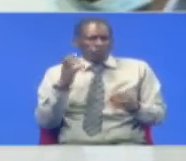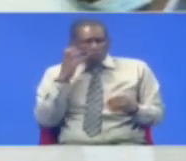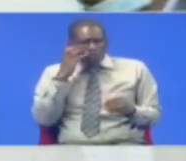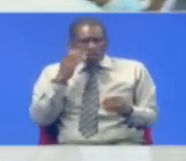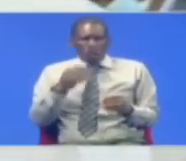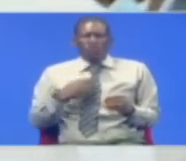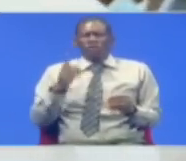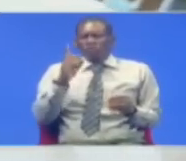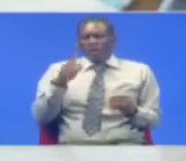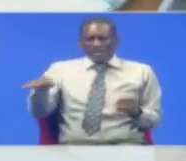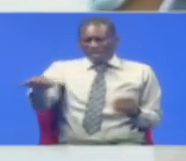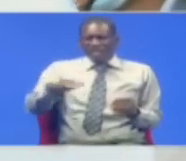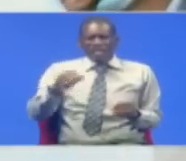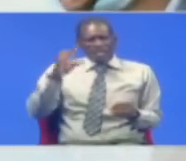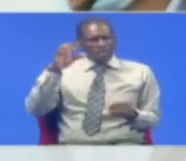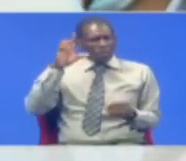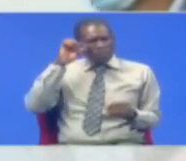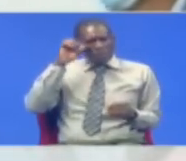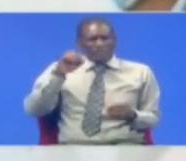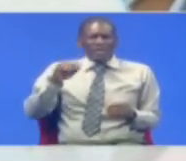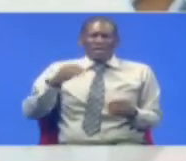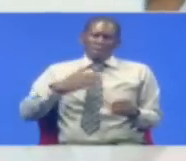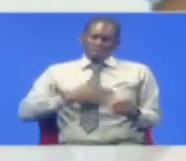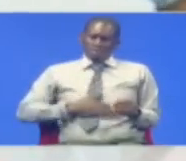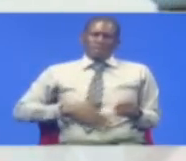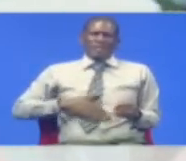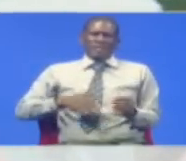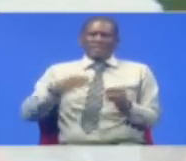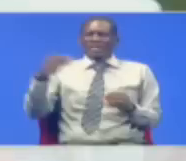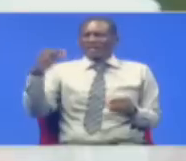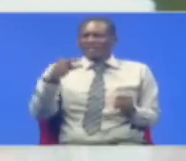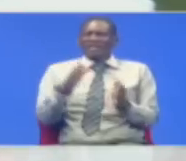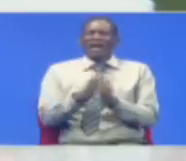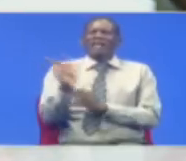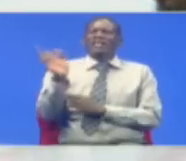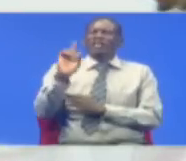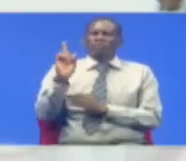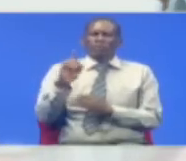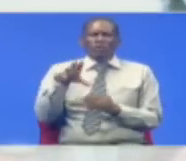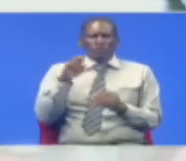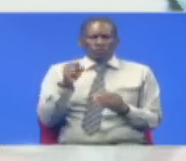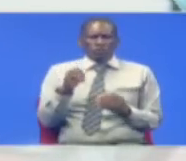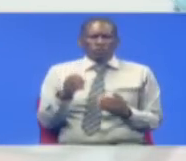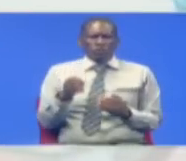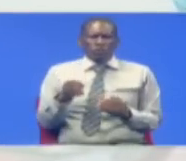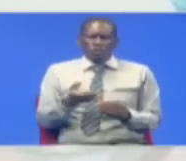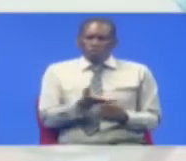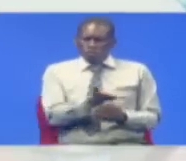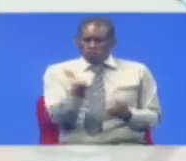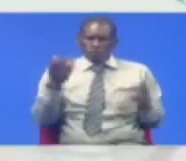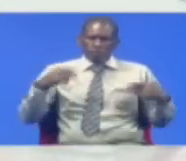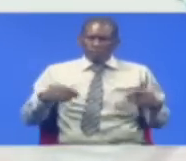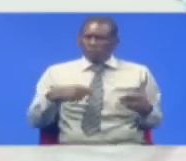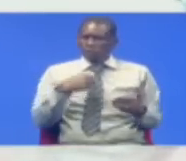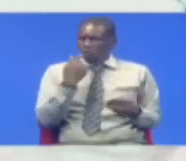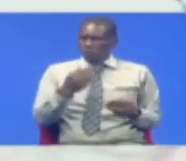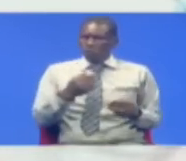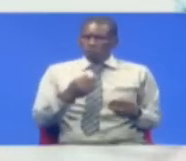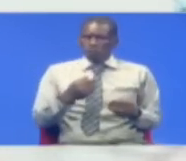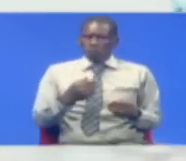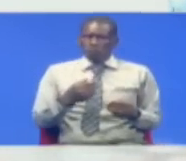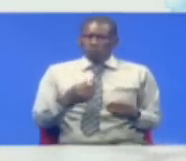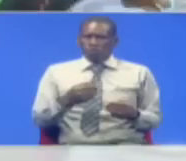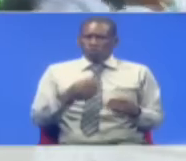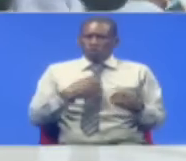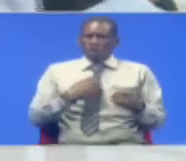Mombasa, a site in Malindi, a site in Garissa, and a site in Nairobi. Yeah, so we will be those of you who can and a site in Masalani, Ijara, his home